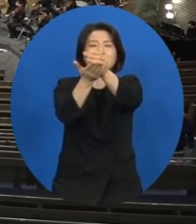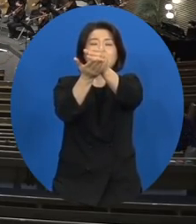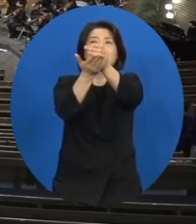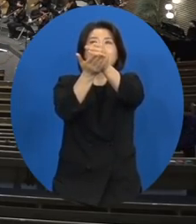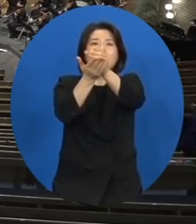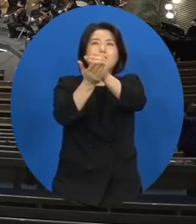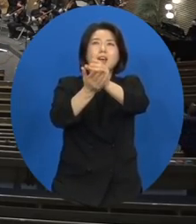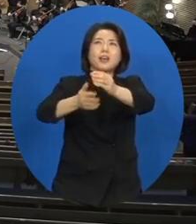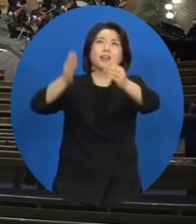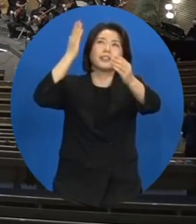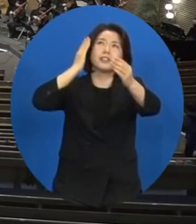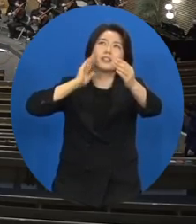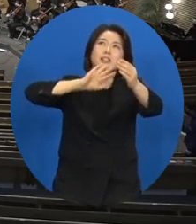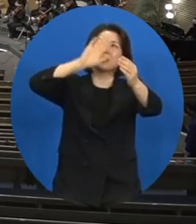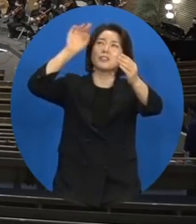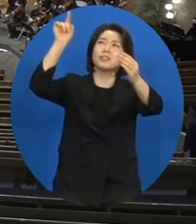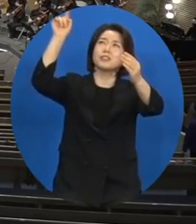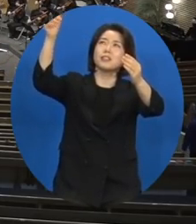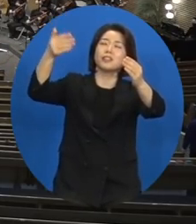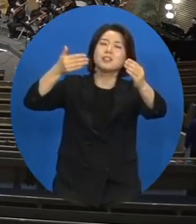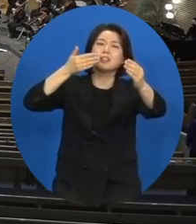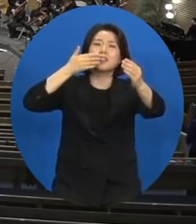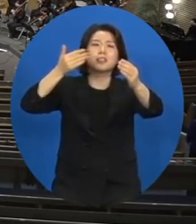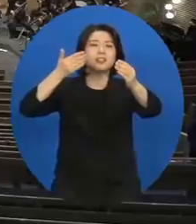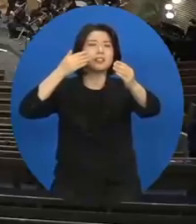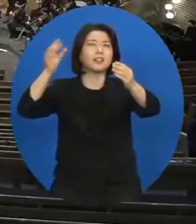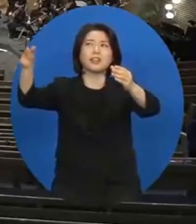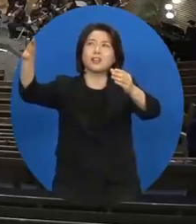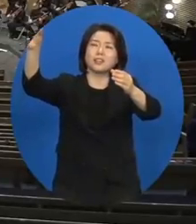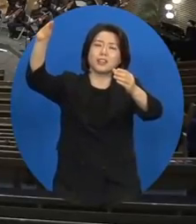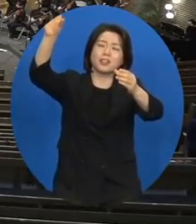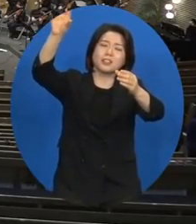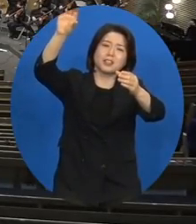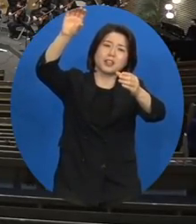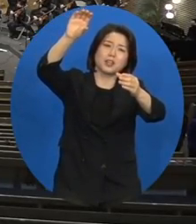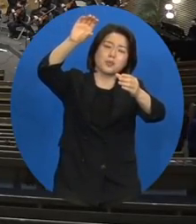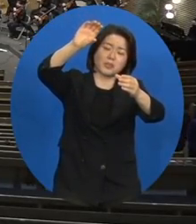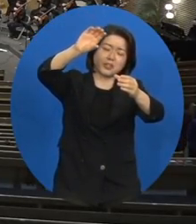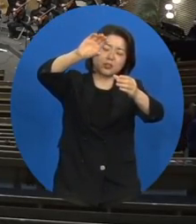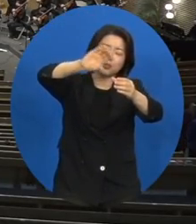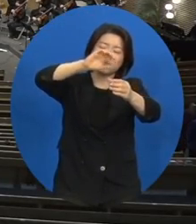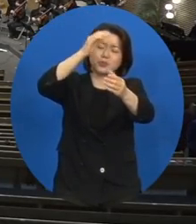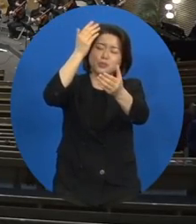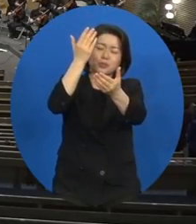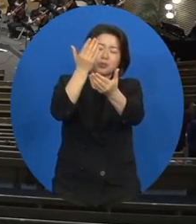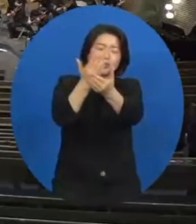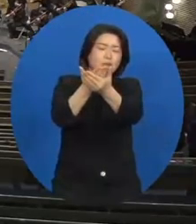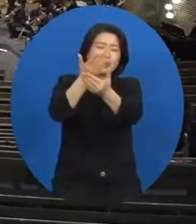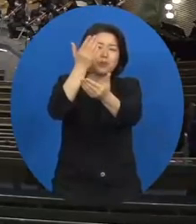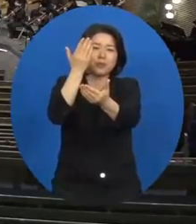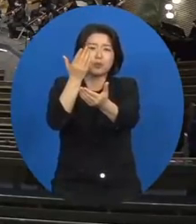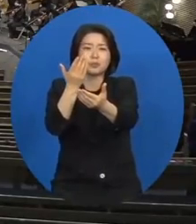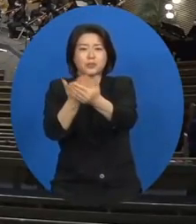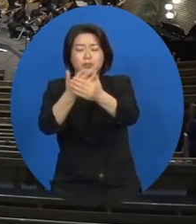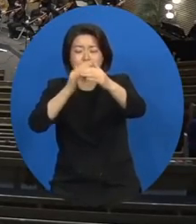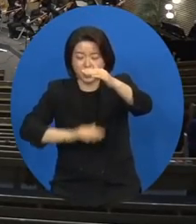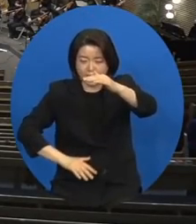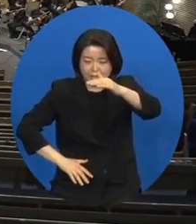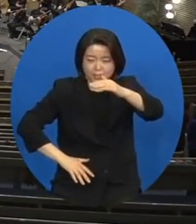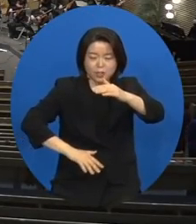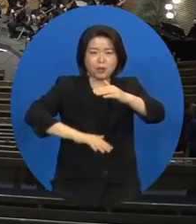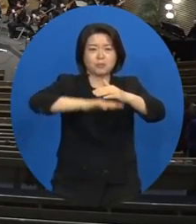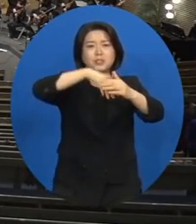아 냥 3의 에 개의 제도와 주에 수 5